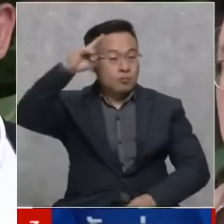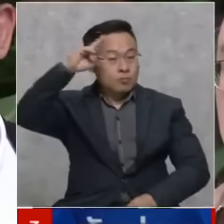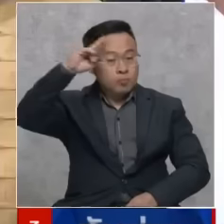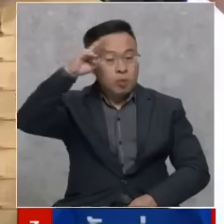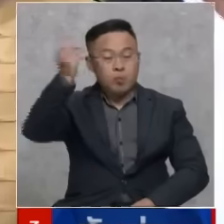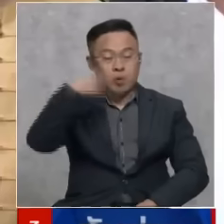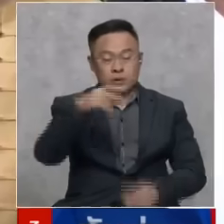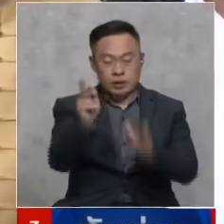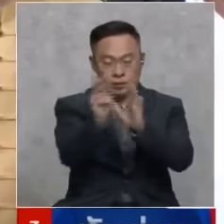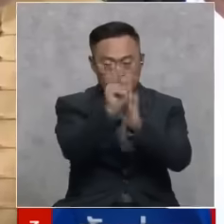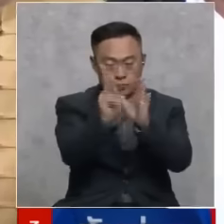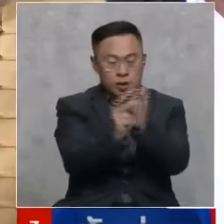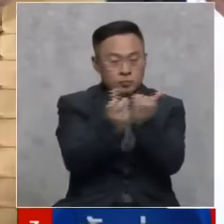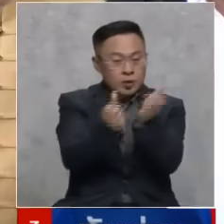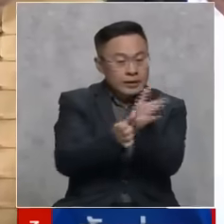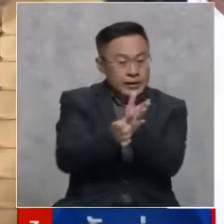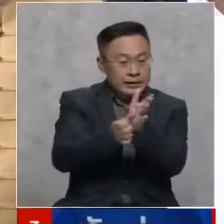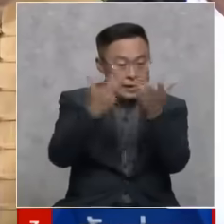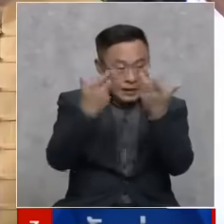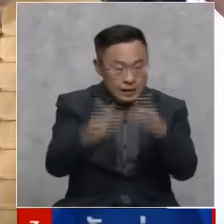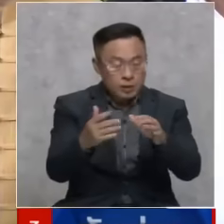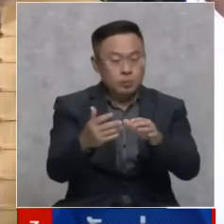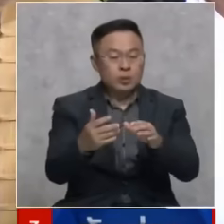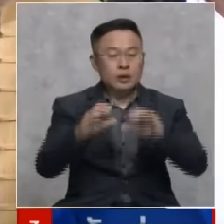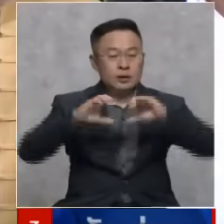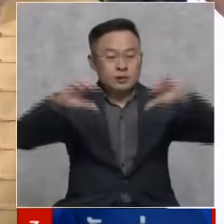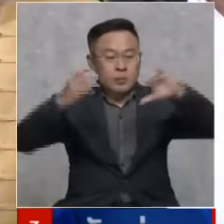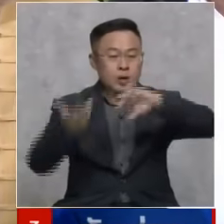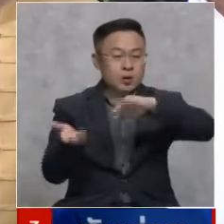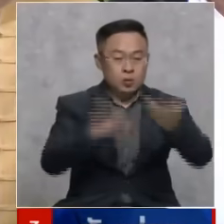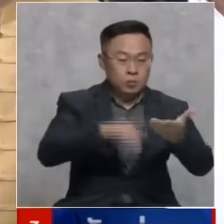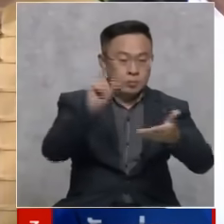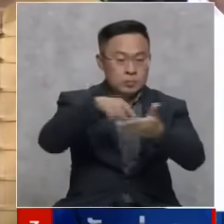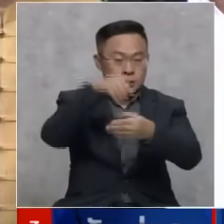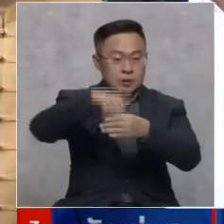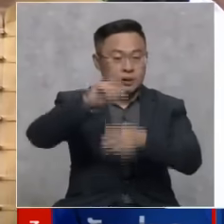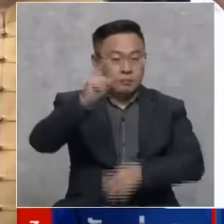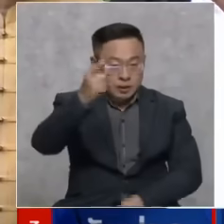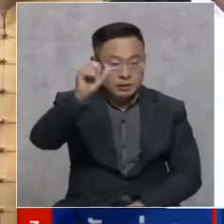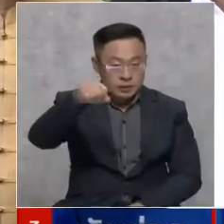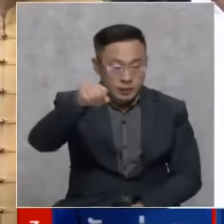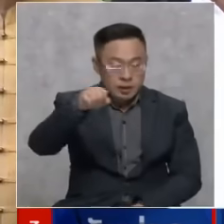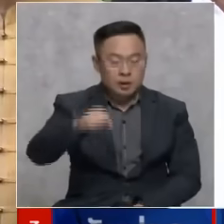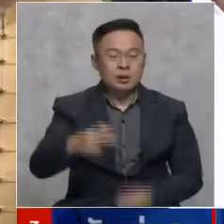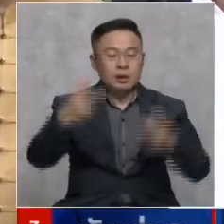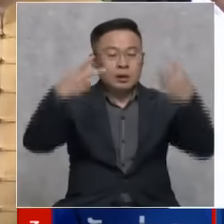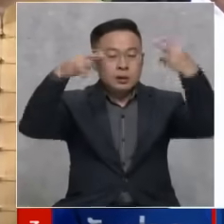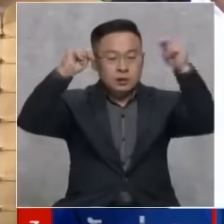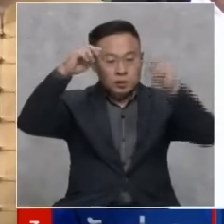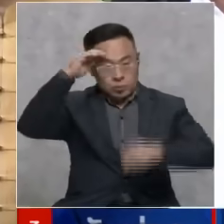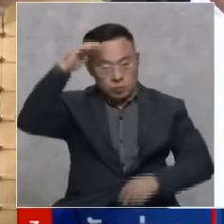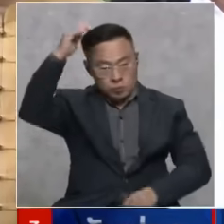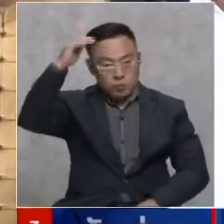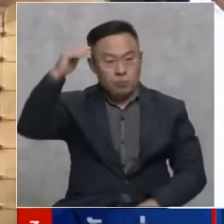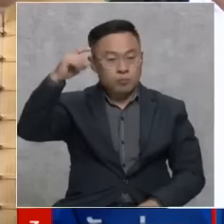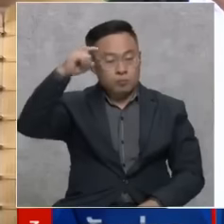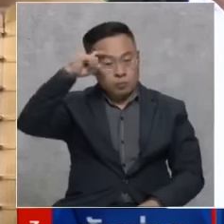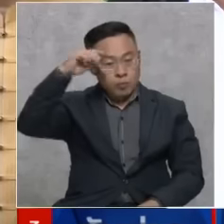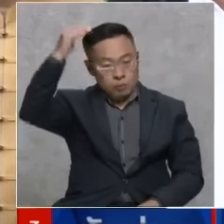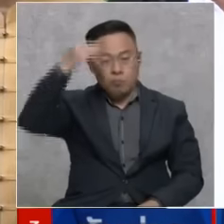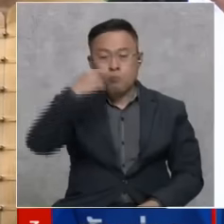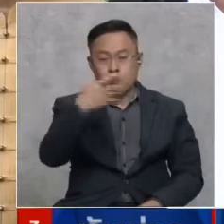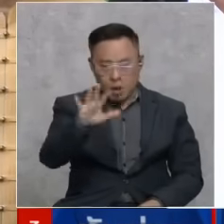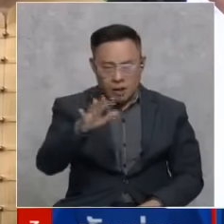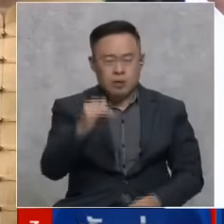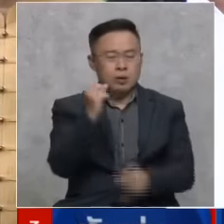นล่าสุดนายกก็พูดประเด็นนี้นะคะนายกบอกชัดเจนตัวท่านเองแถลงไปแล้วว่าจะตั้งคณะทำงานเข้ามาเพื่อศึกษ